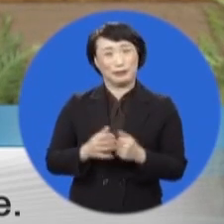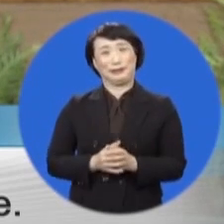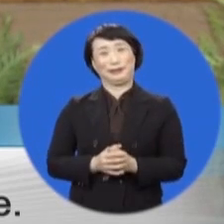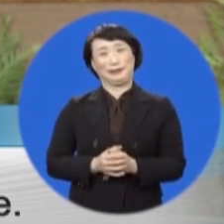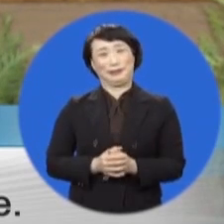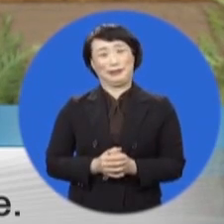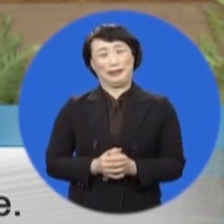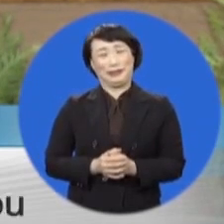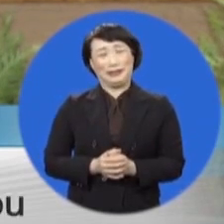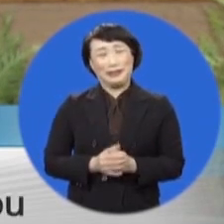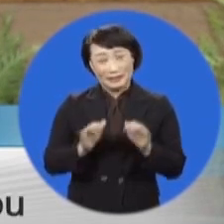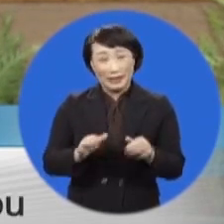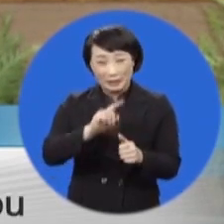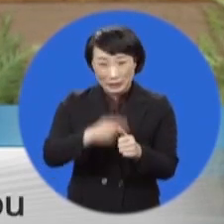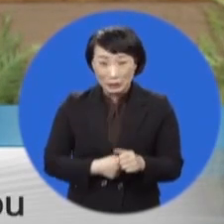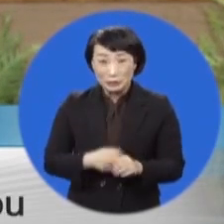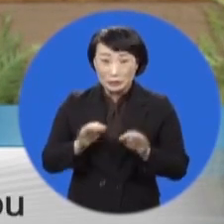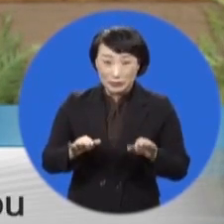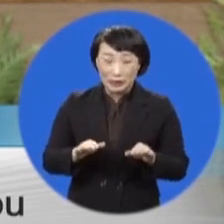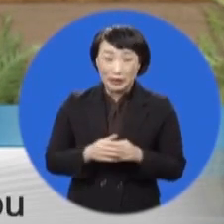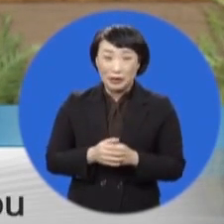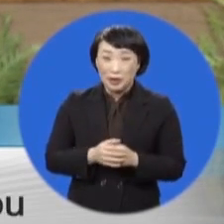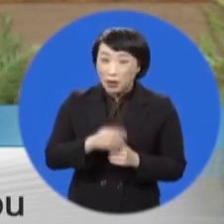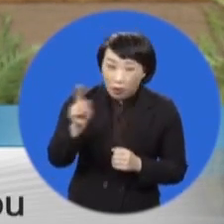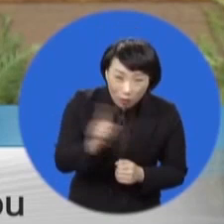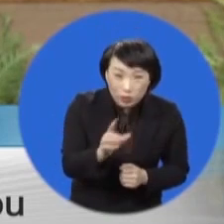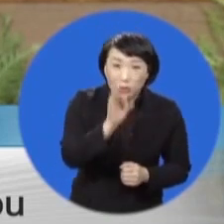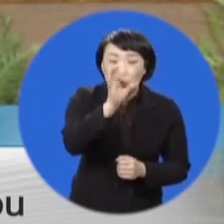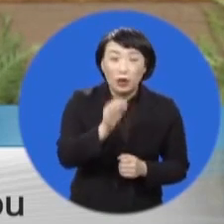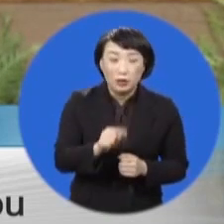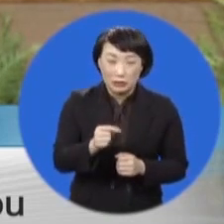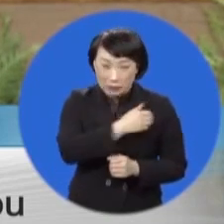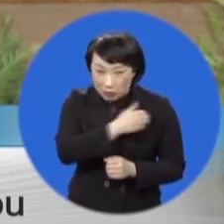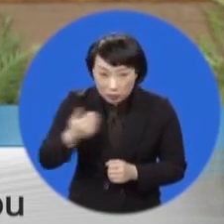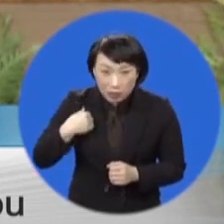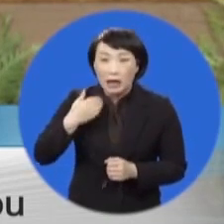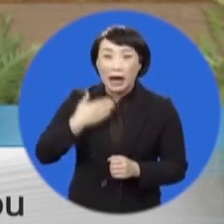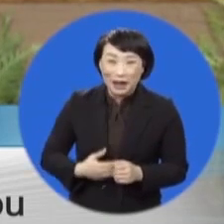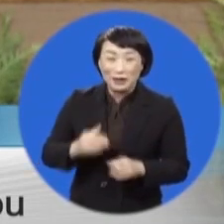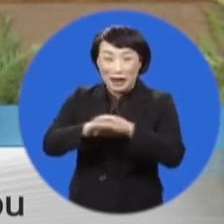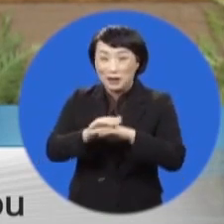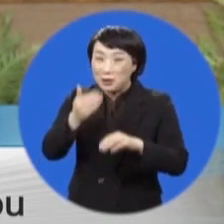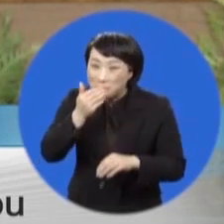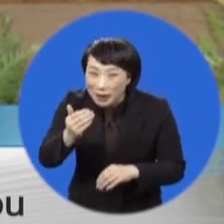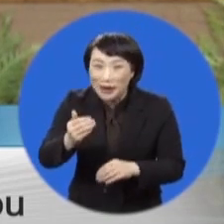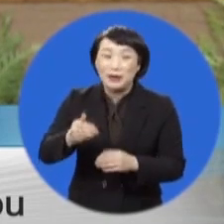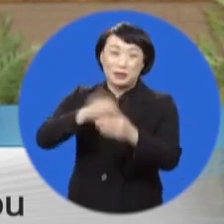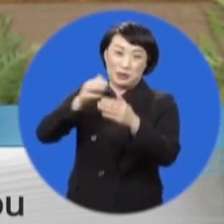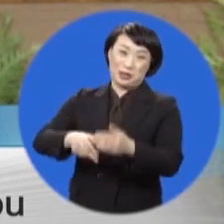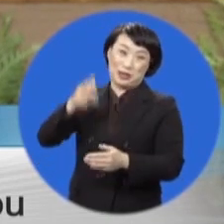그렇죠 예 그룹으로 어떤 불가능 눈이 알고 해결할 50